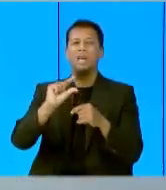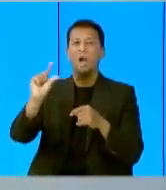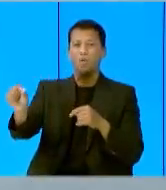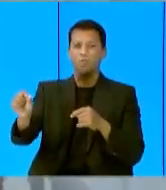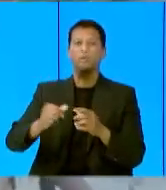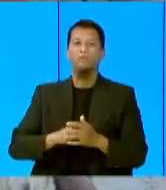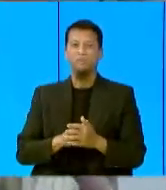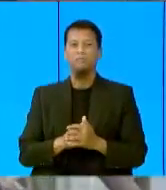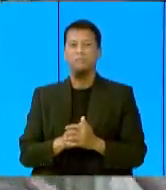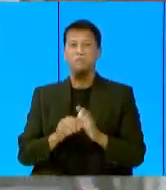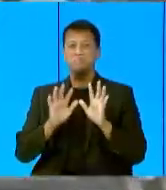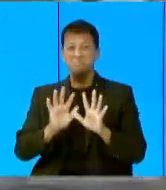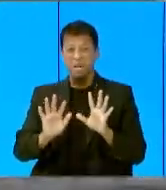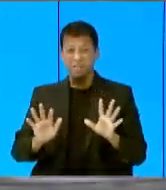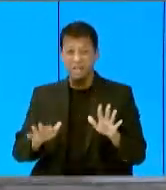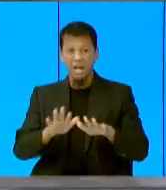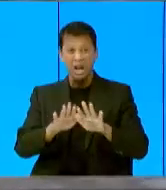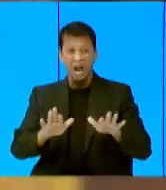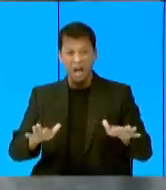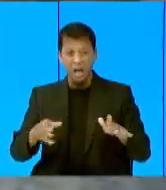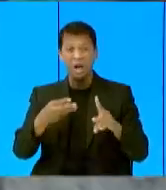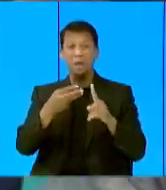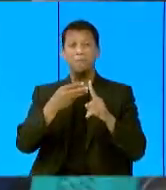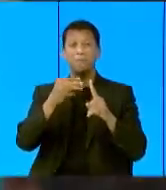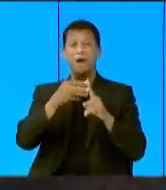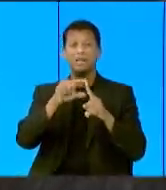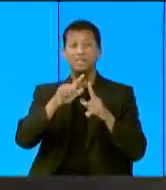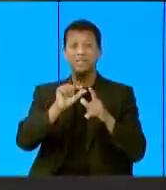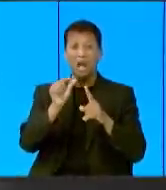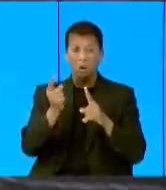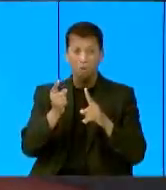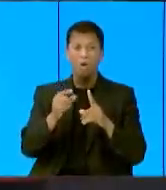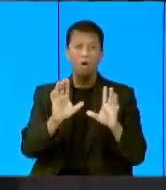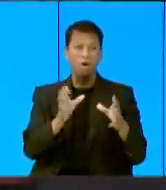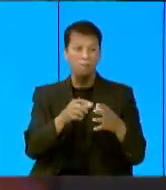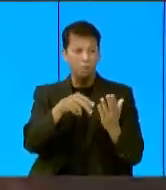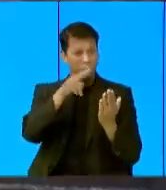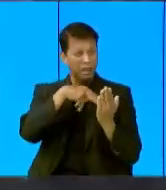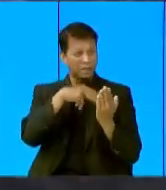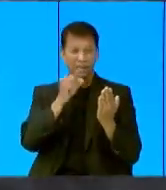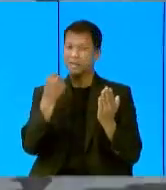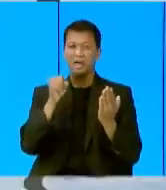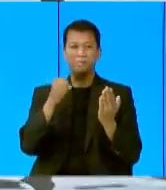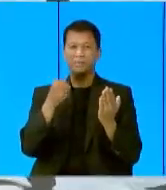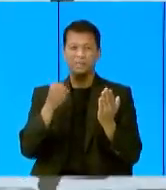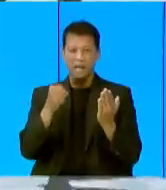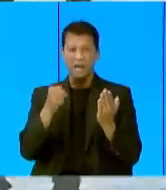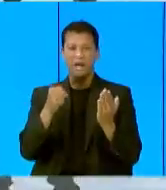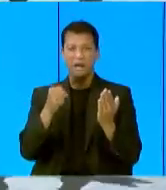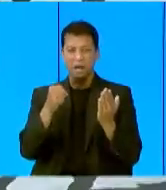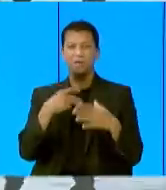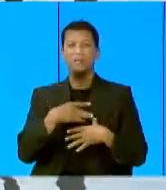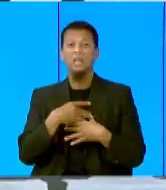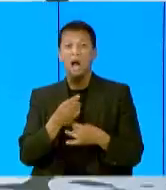Bajau Benteng yang buta huruf membuat Aibtu Mardianto prihatin dan memilih menjadi tenaga pengajar sukarela di SDN